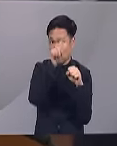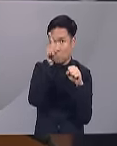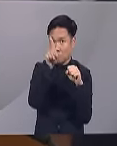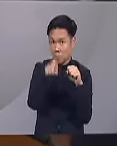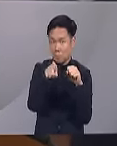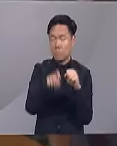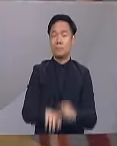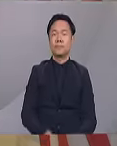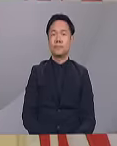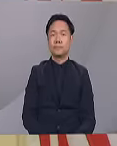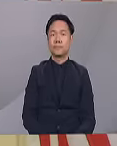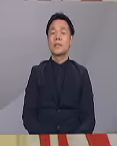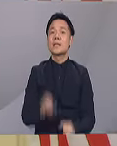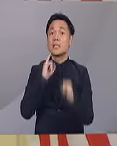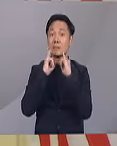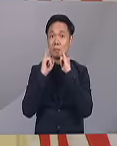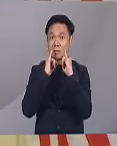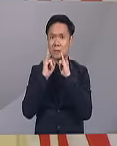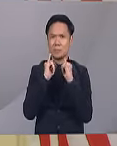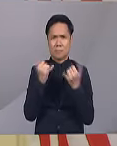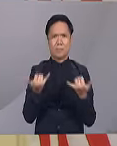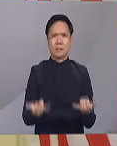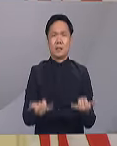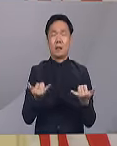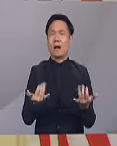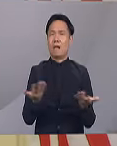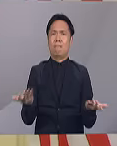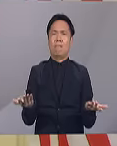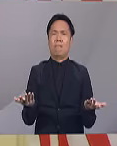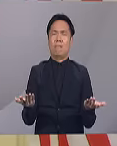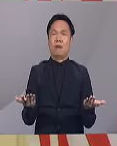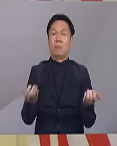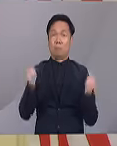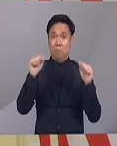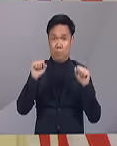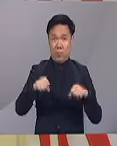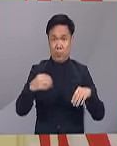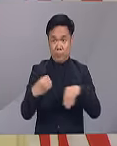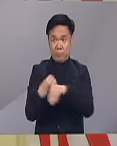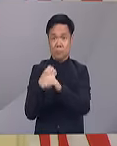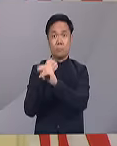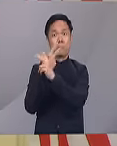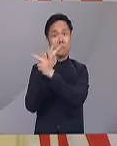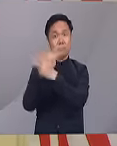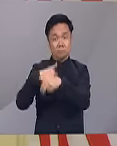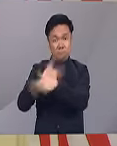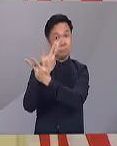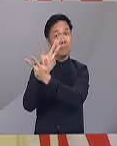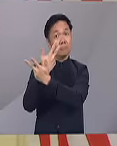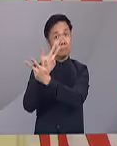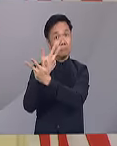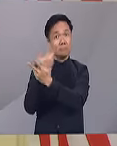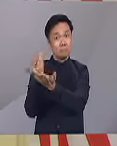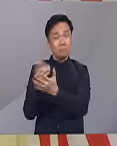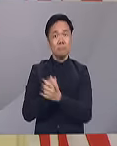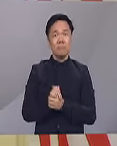Okey, interview saya rasa zaman sekarang ni boleh dilakukan secara online, secara atas talian. Dan